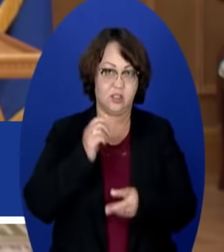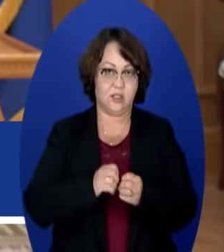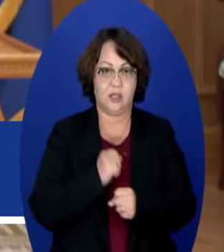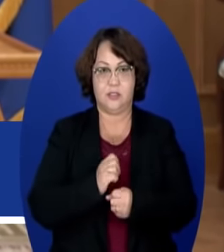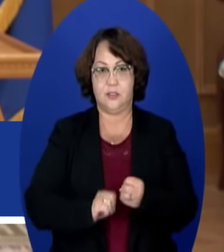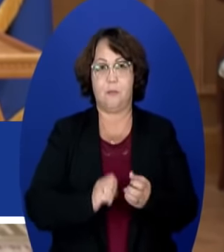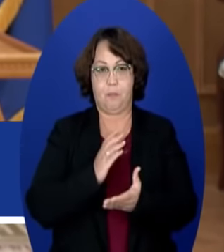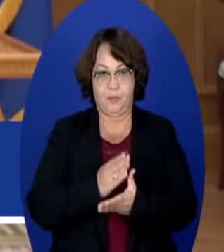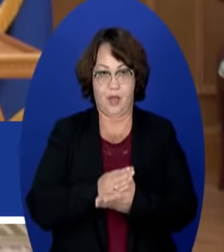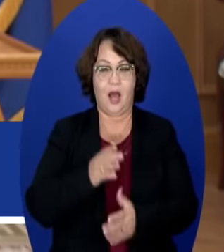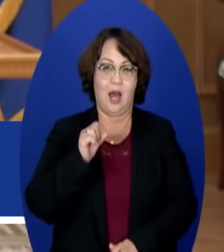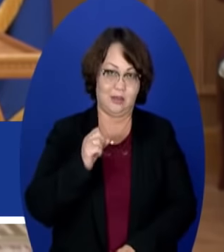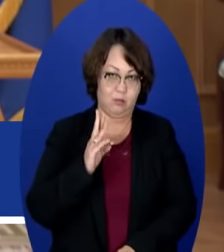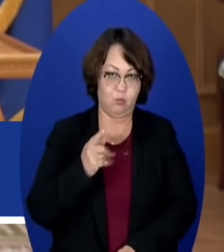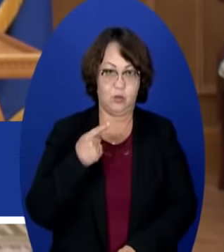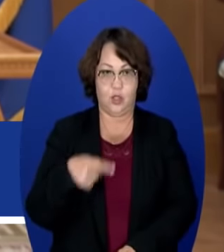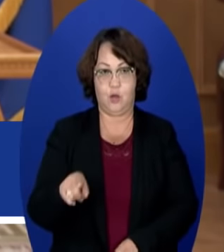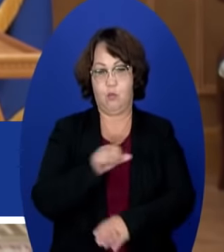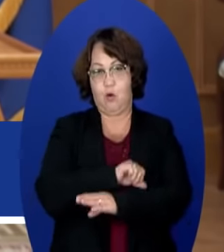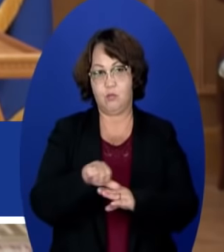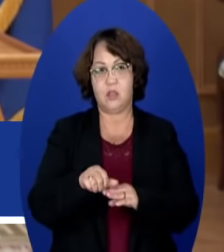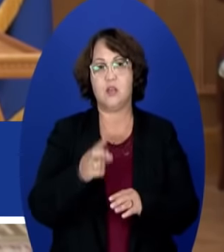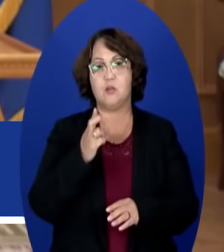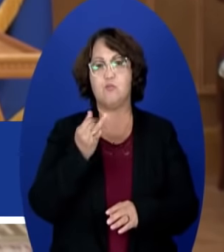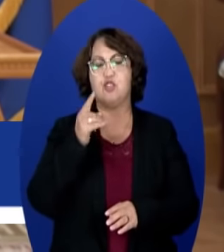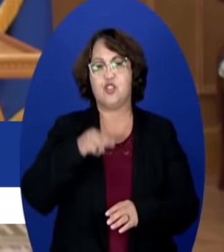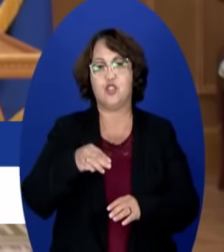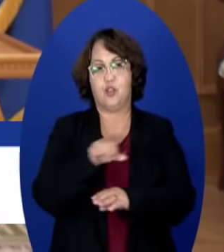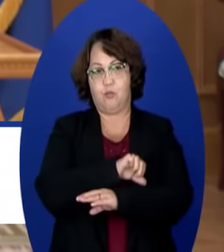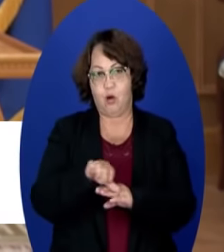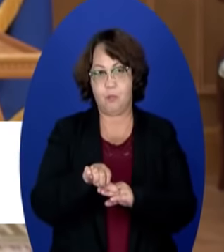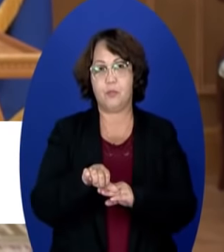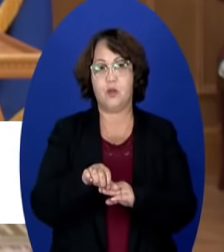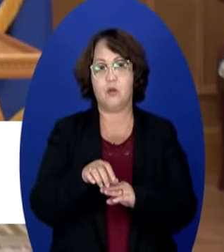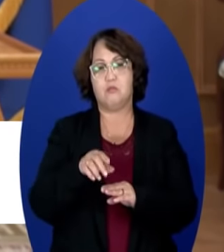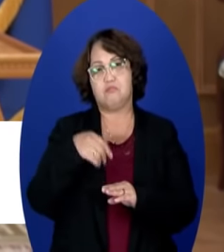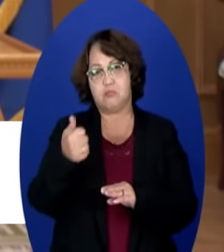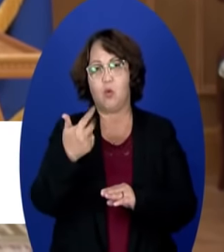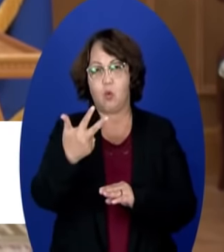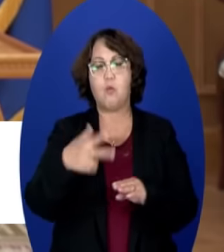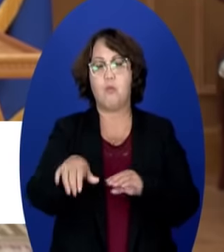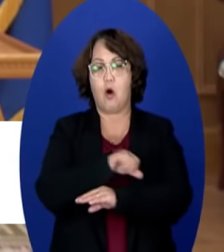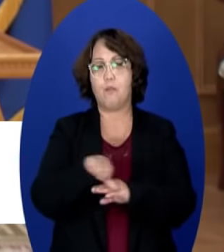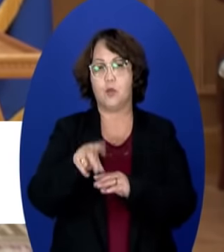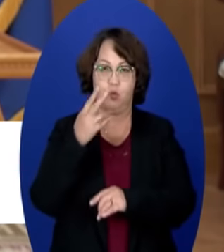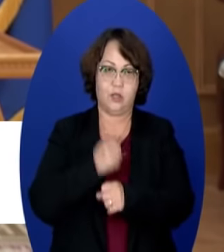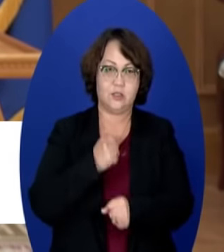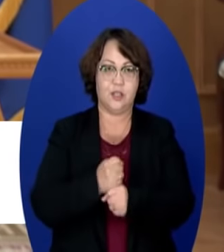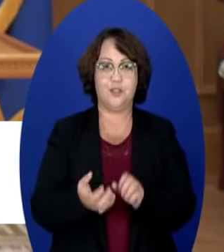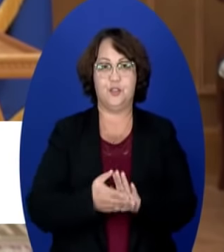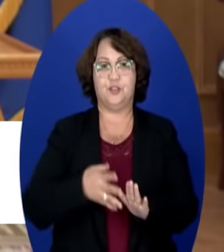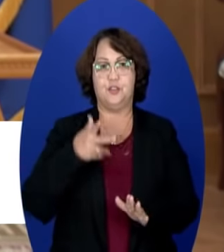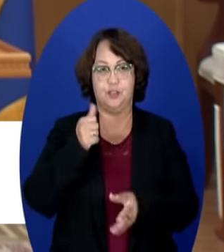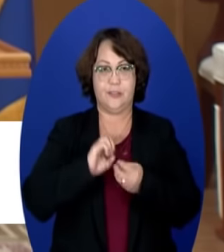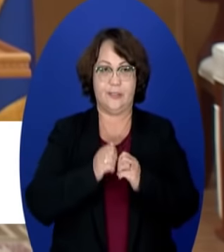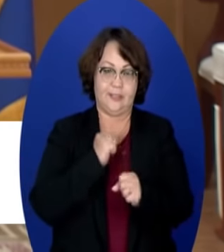нар Алтан булгын бомбт, бичгтийн бомбт, боршоон бомбт гэсэн 3 бомбтын үйл ажиллагааг бол шинжлэх ажлыг бол